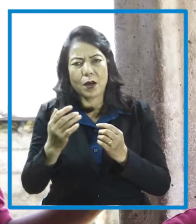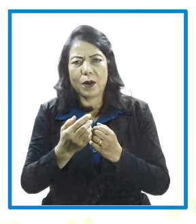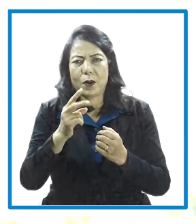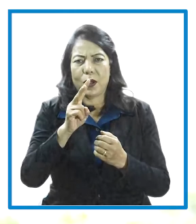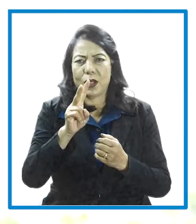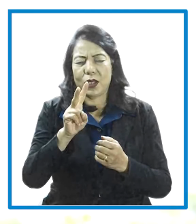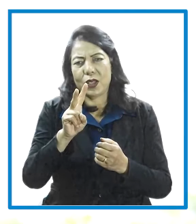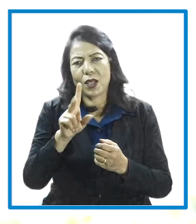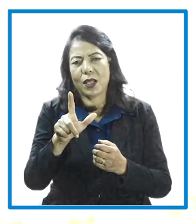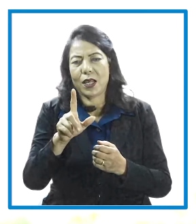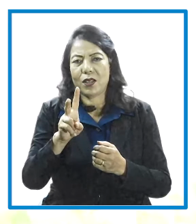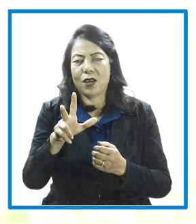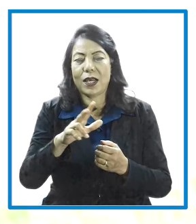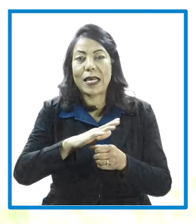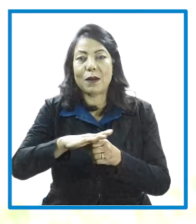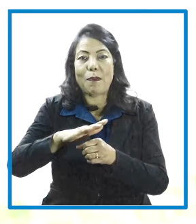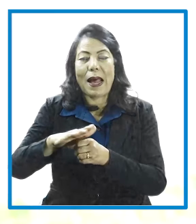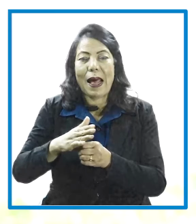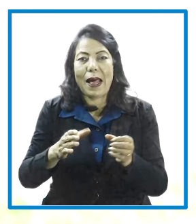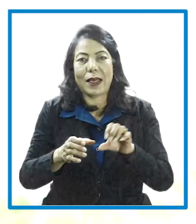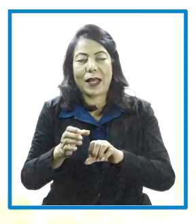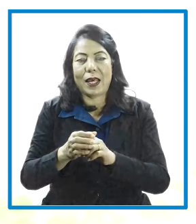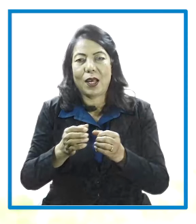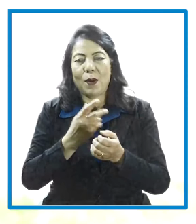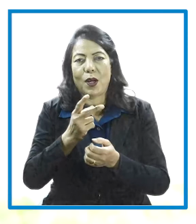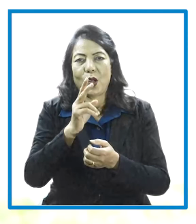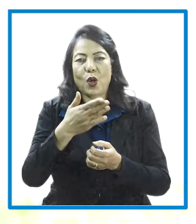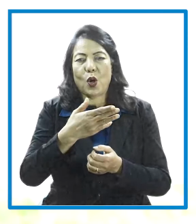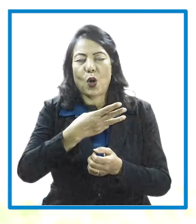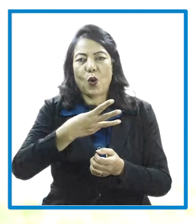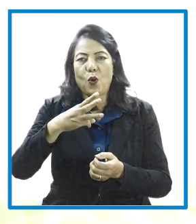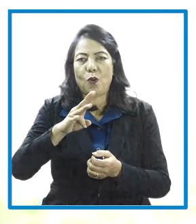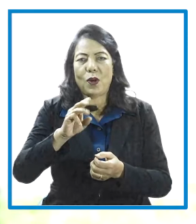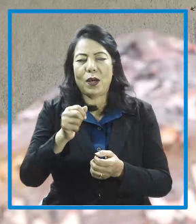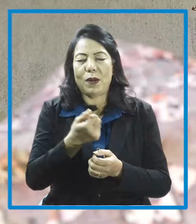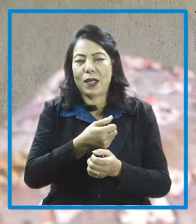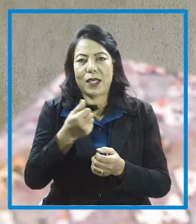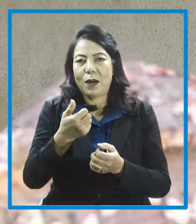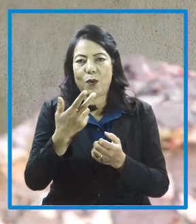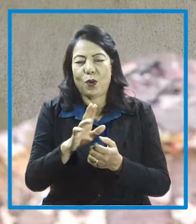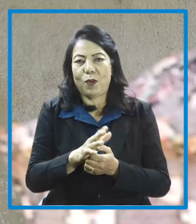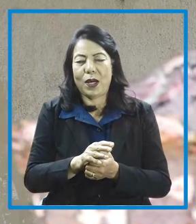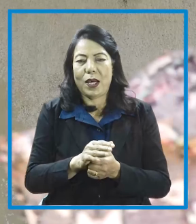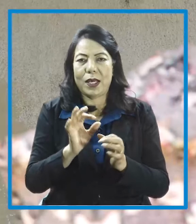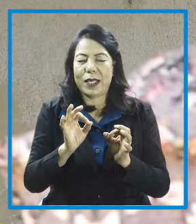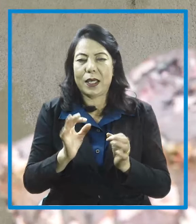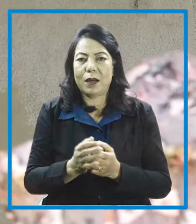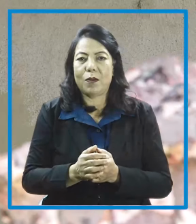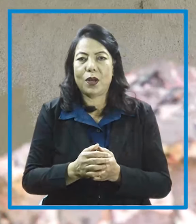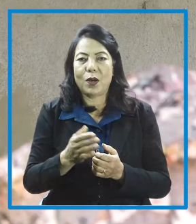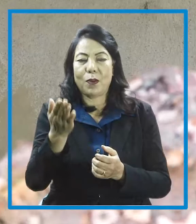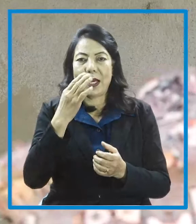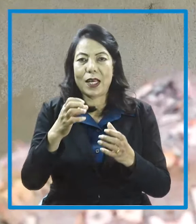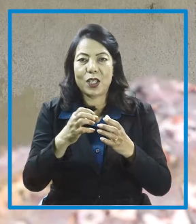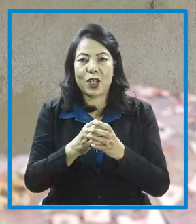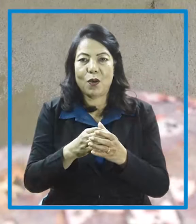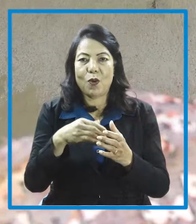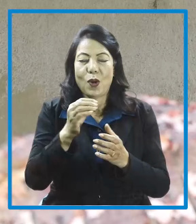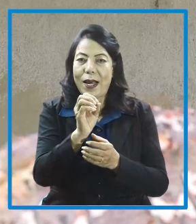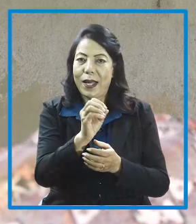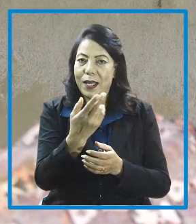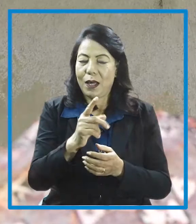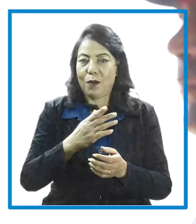चाहिँ त्यो 27-28 पाथि फल्यो त्यो अर्को लुम्ले भन्ने चाहिँ फलेन त्यो बिउमा गयो